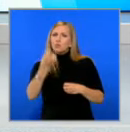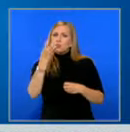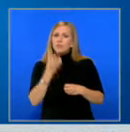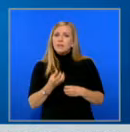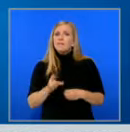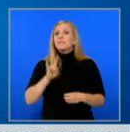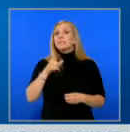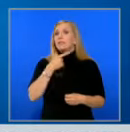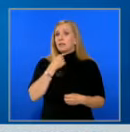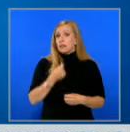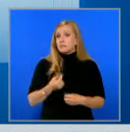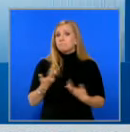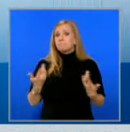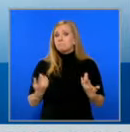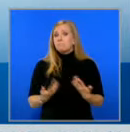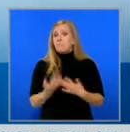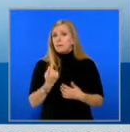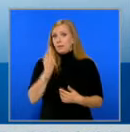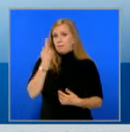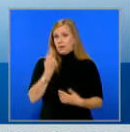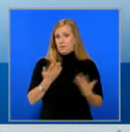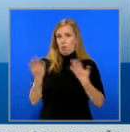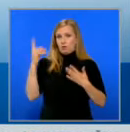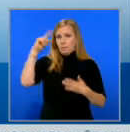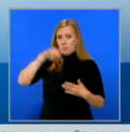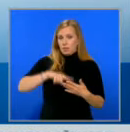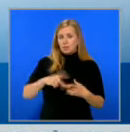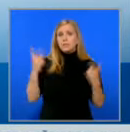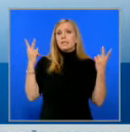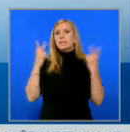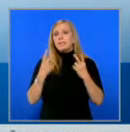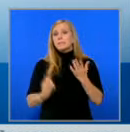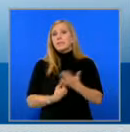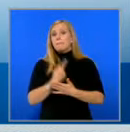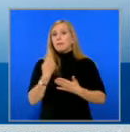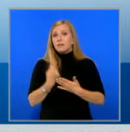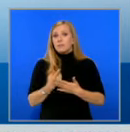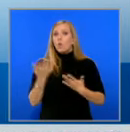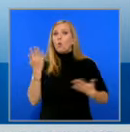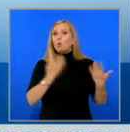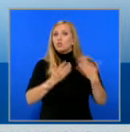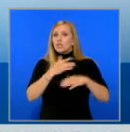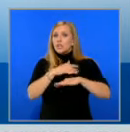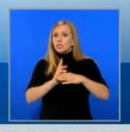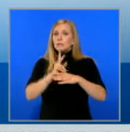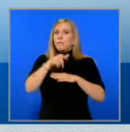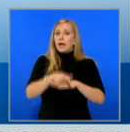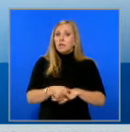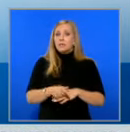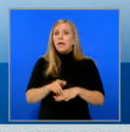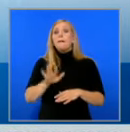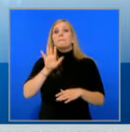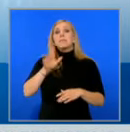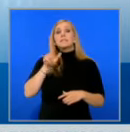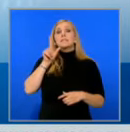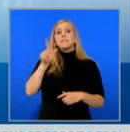клас в наве на първия учебен ден стана ясно че за първи път училищния праг ще прекрачат малко над 57